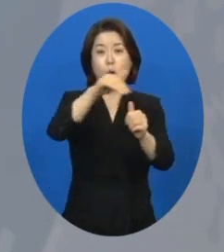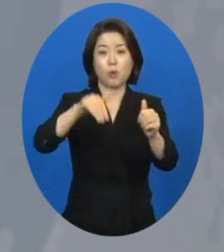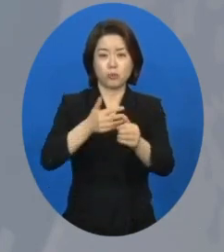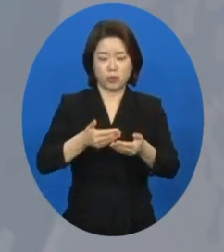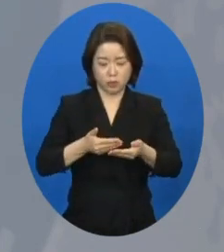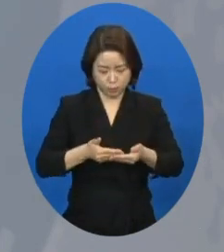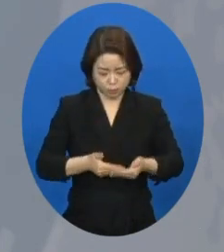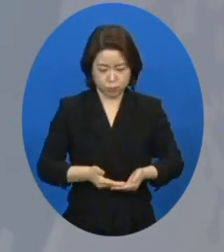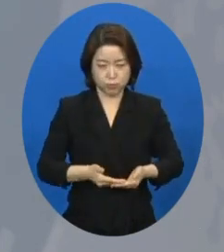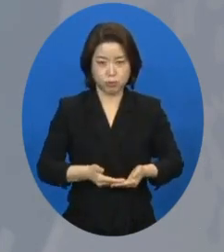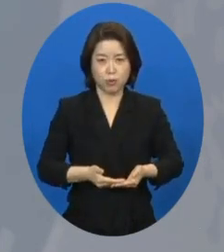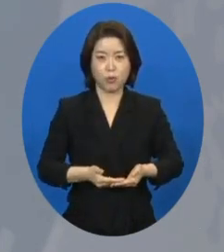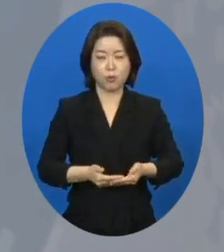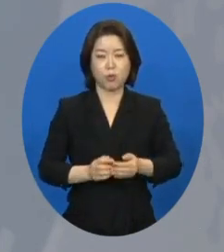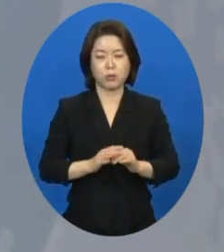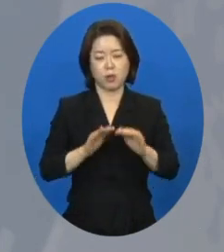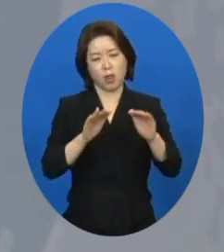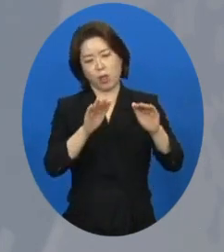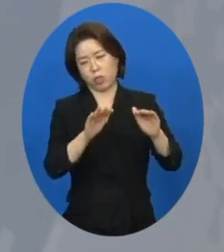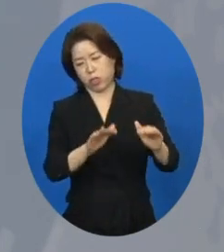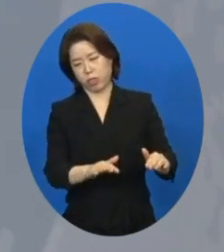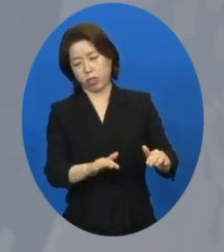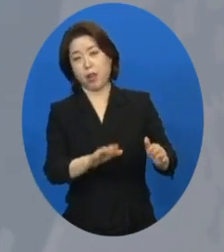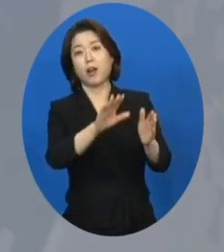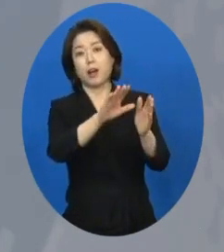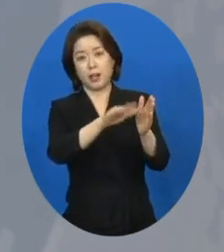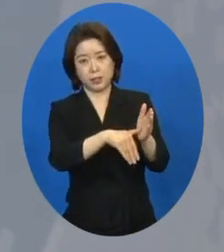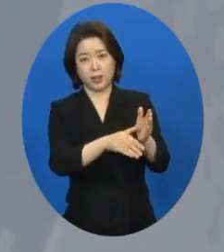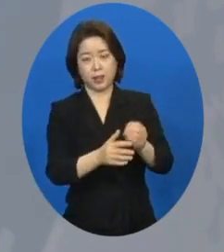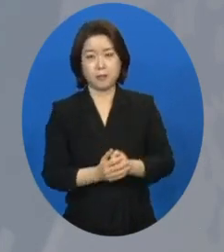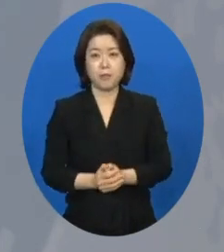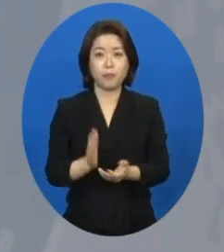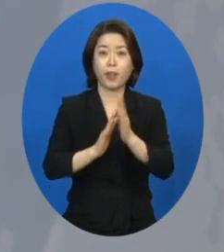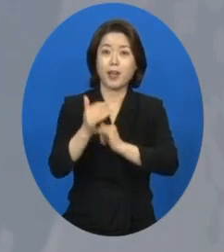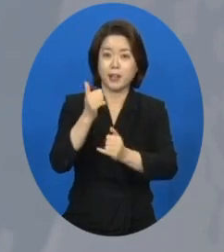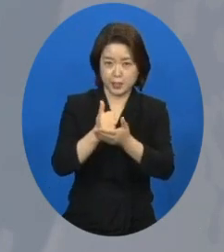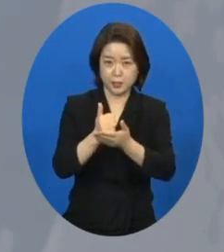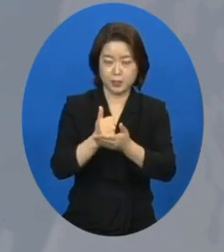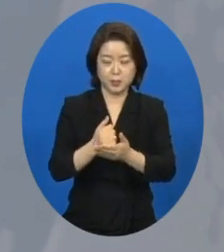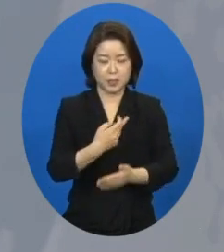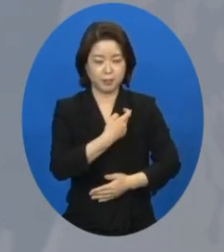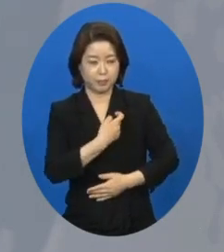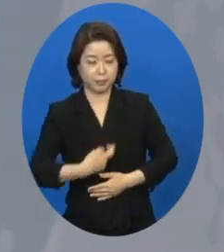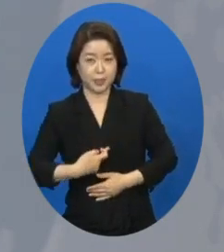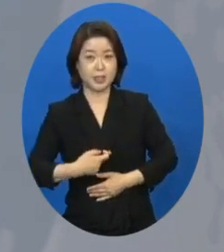무겁고 또 가라앉아 있을 그때 예수님께서 제자들에게